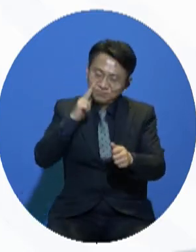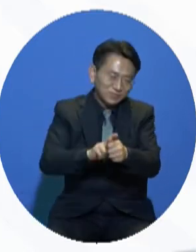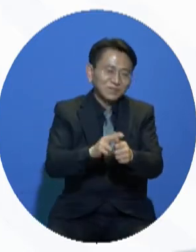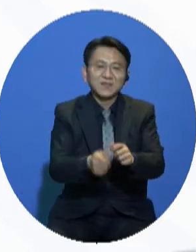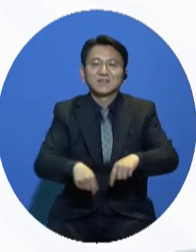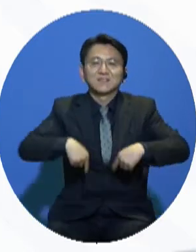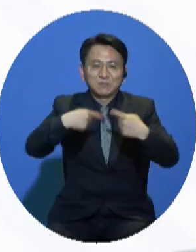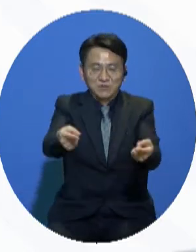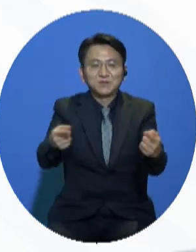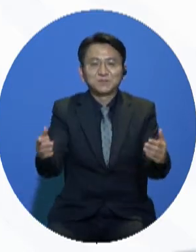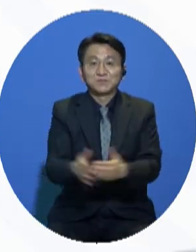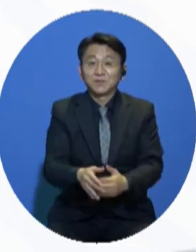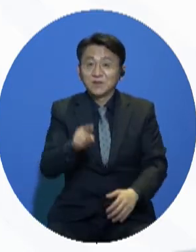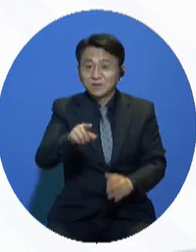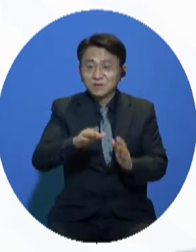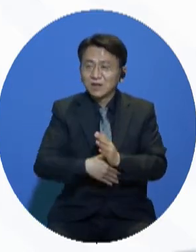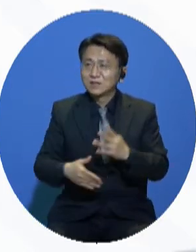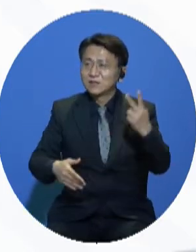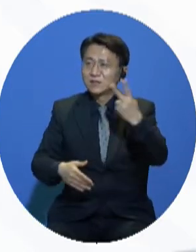그 당시에 제가